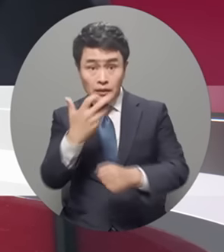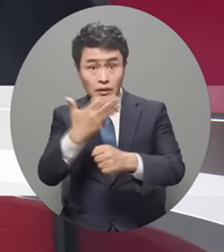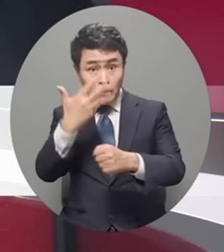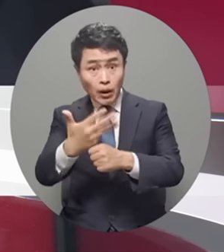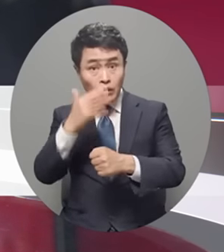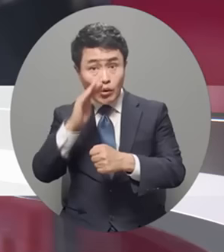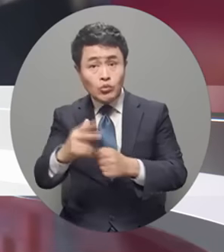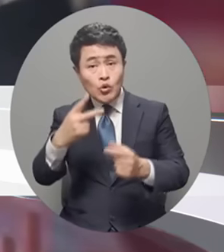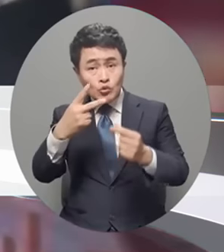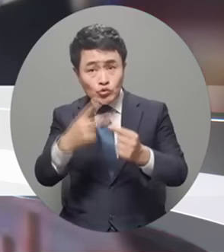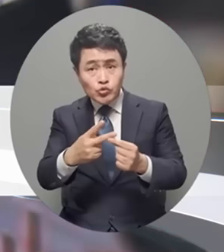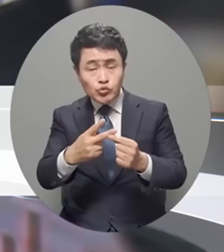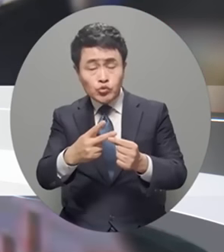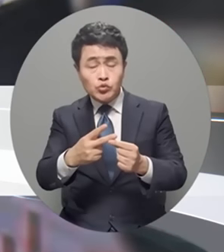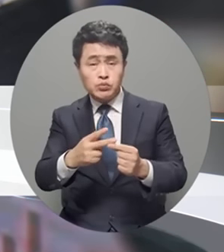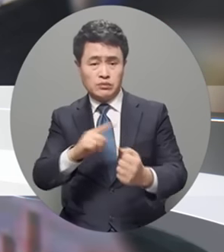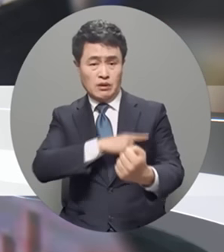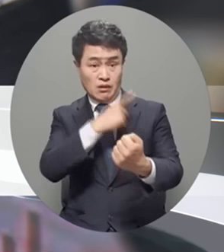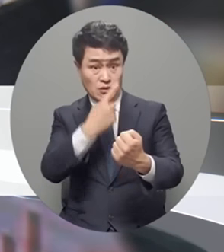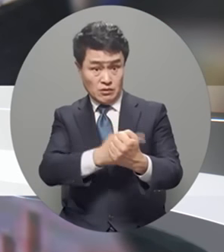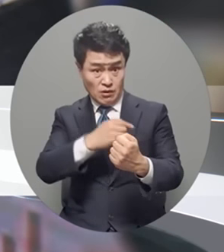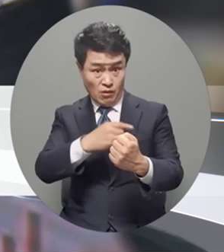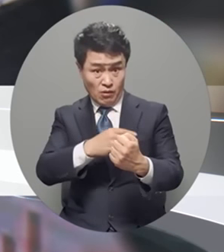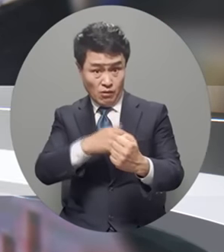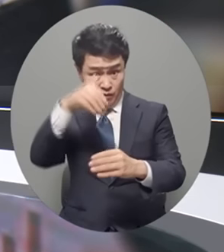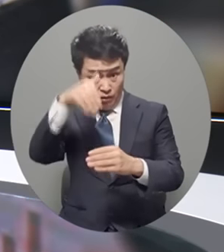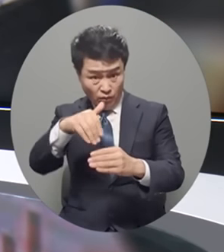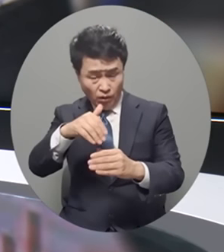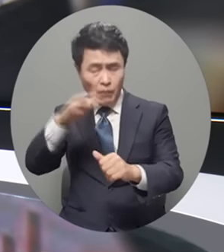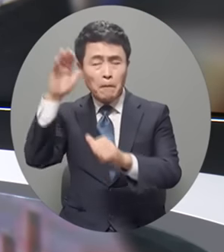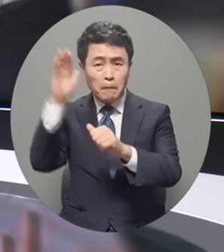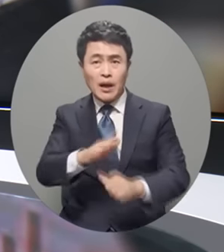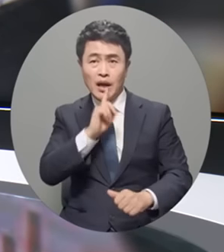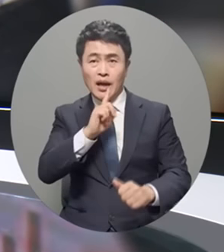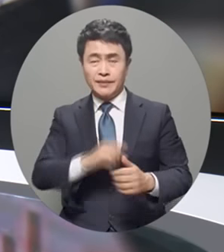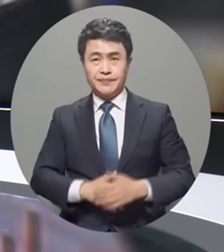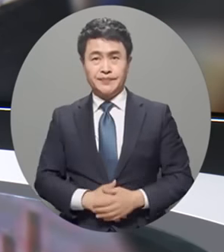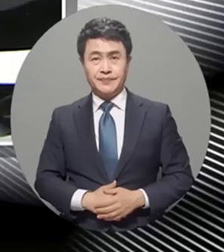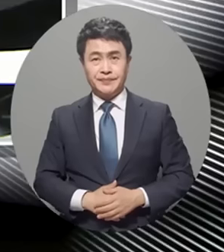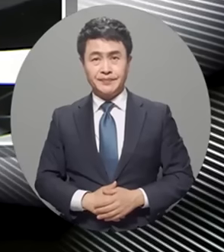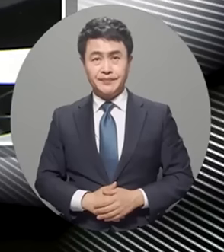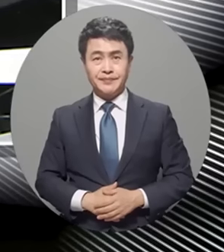이어 두 번째 피선거권 박탈입니다. 이준희 기자입니다.